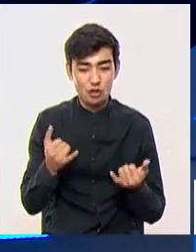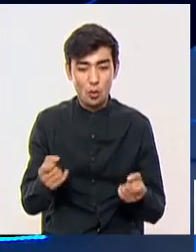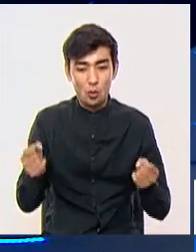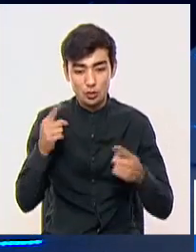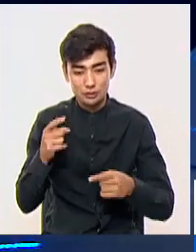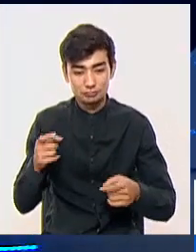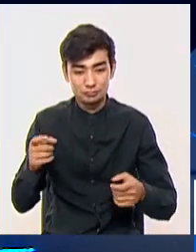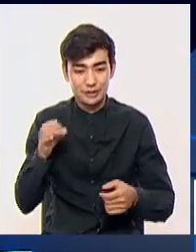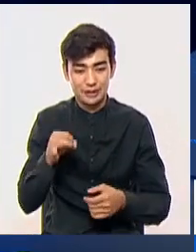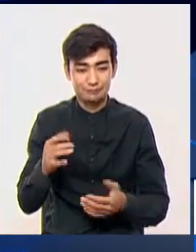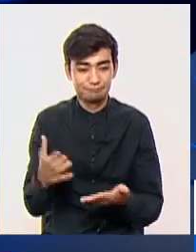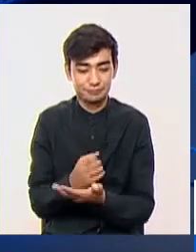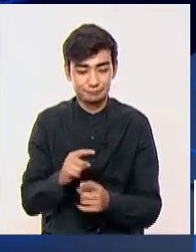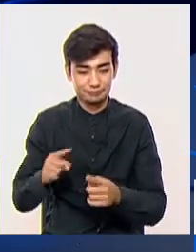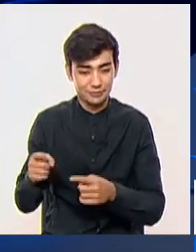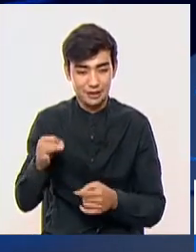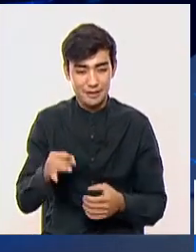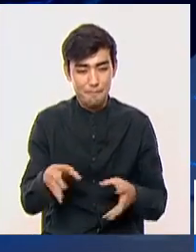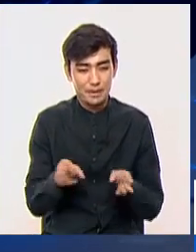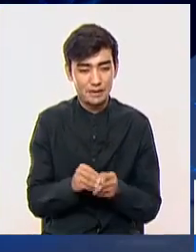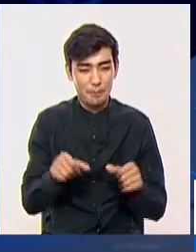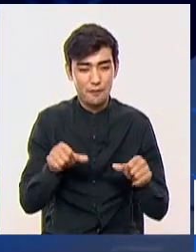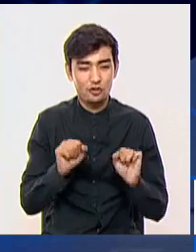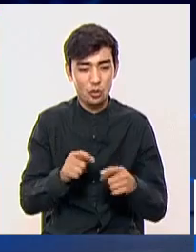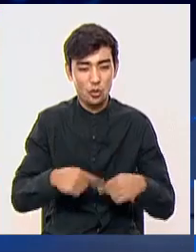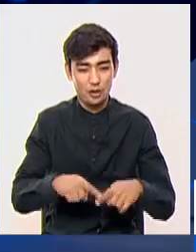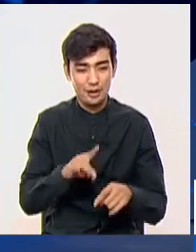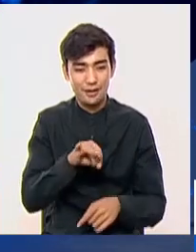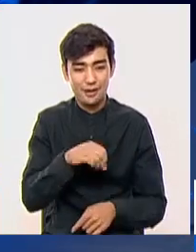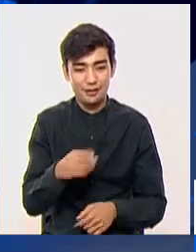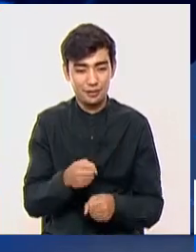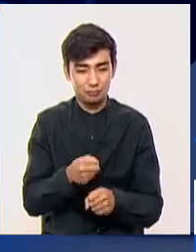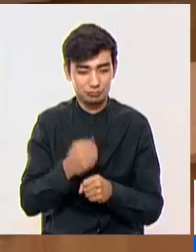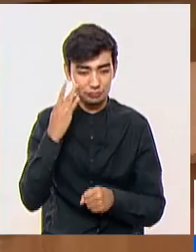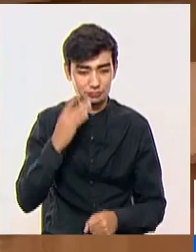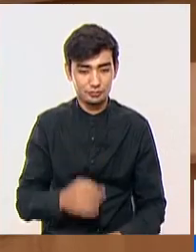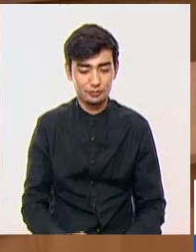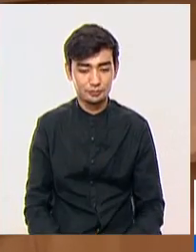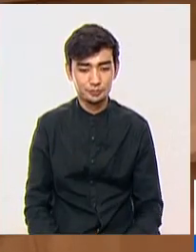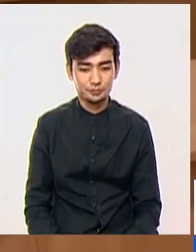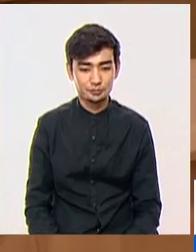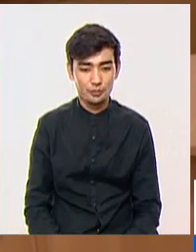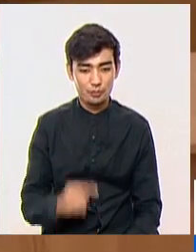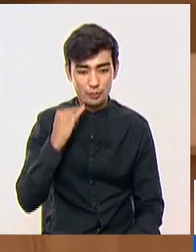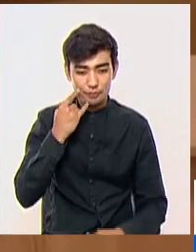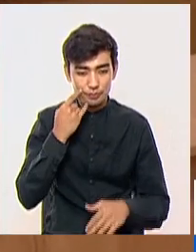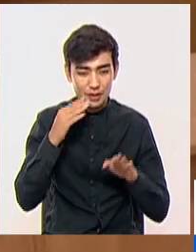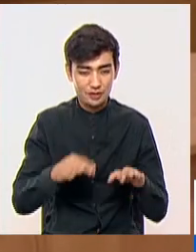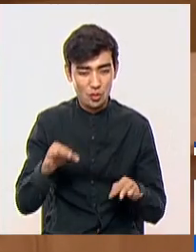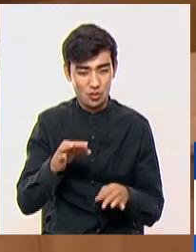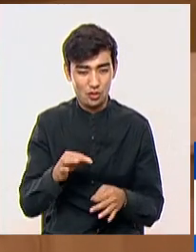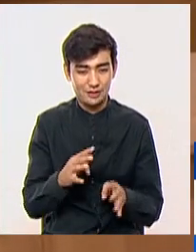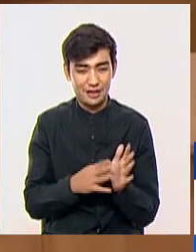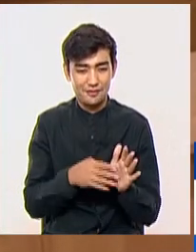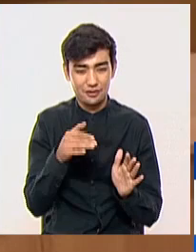табу мақсатында құқық қорғау органдарымен бірлесіп рейдтер ұйымдастырылмақ. Петропавлда әскери есепте тұрған